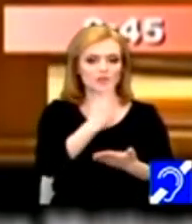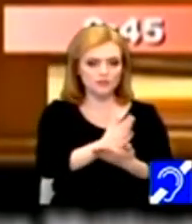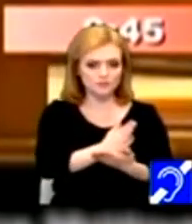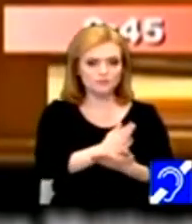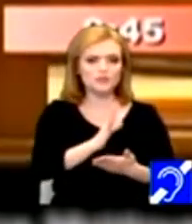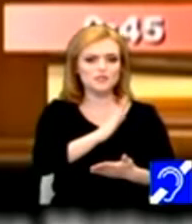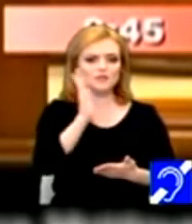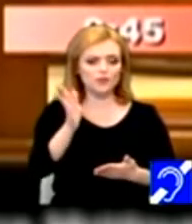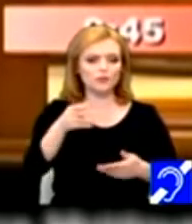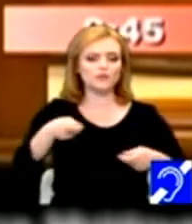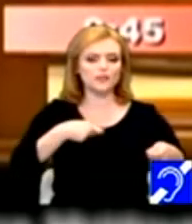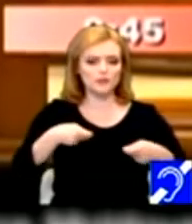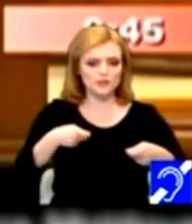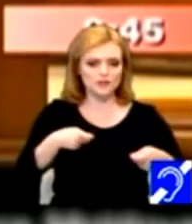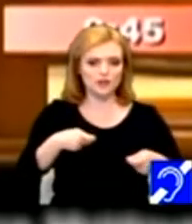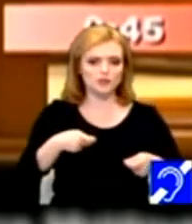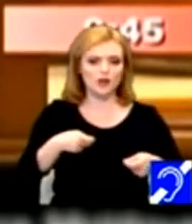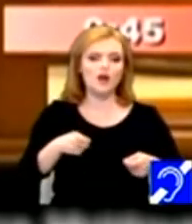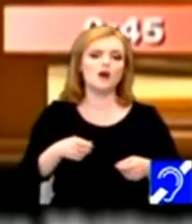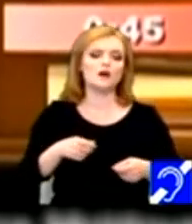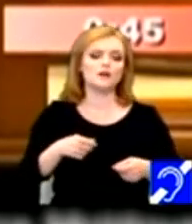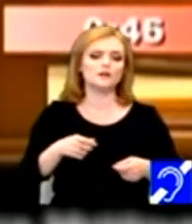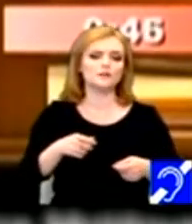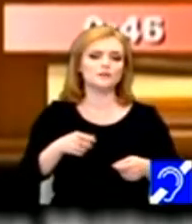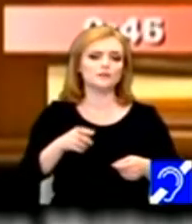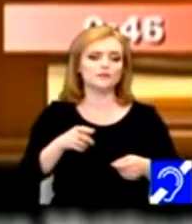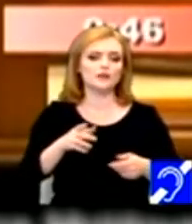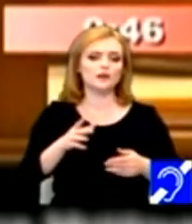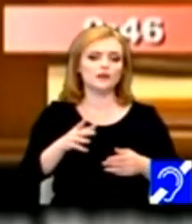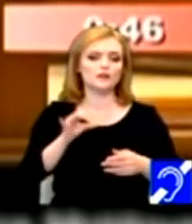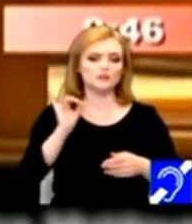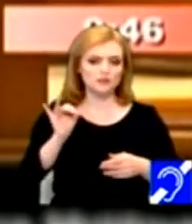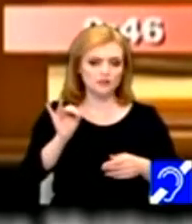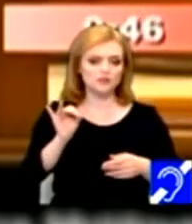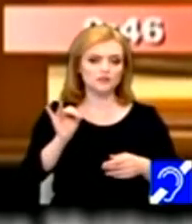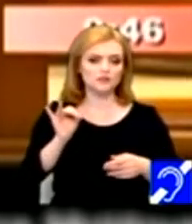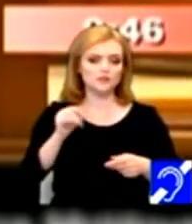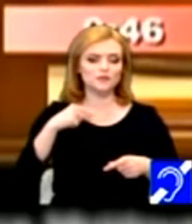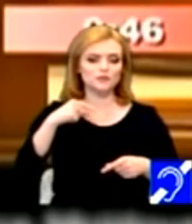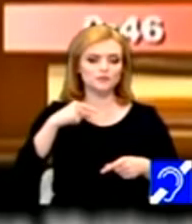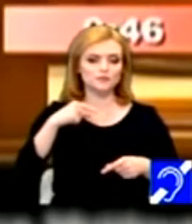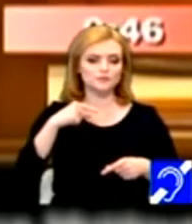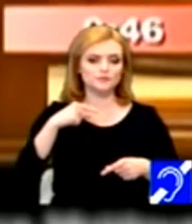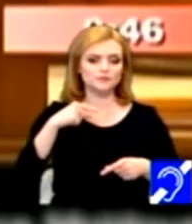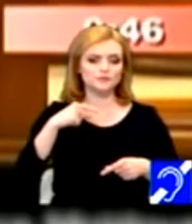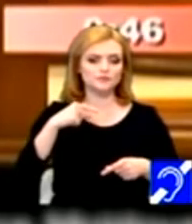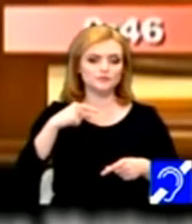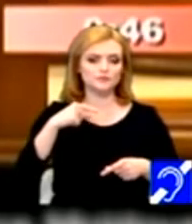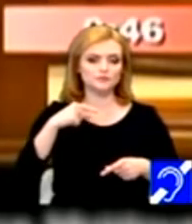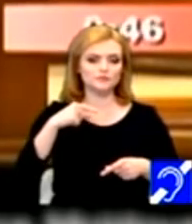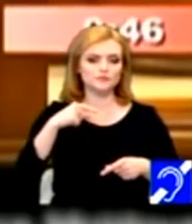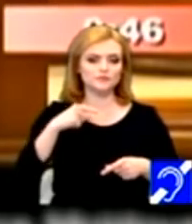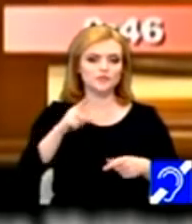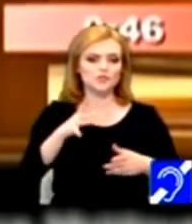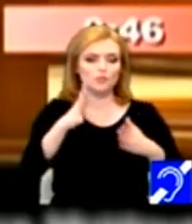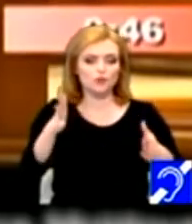un administrator de granturi, așa cum am propus prin acest proiect, și anume în cadrul Agenției de Dezvoltare Oficială ROAID,